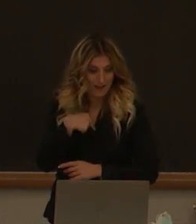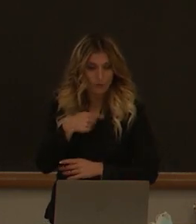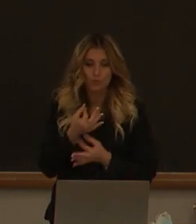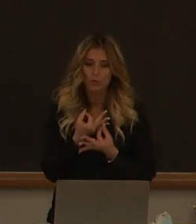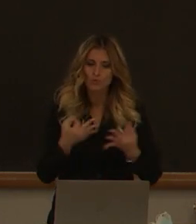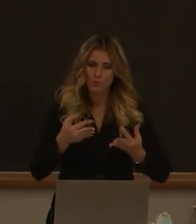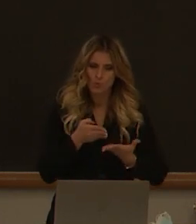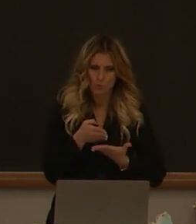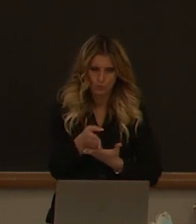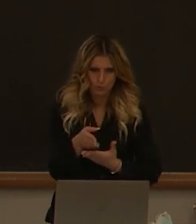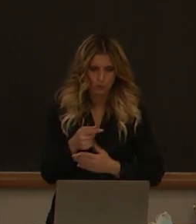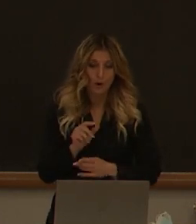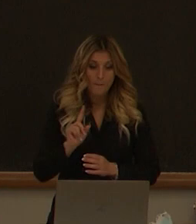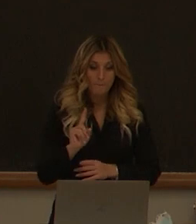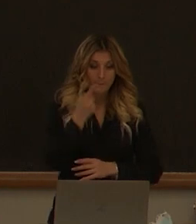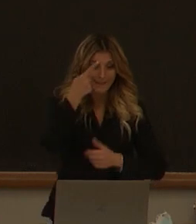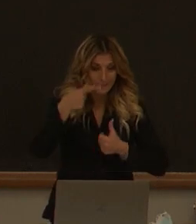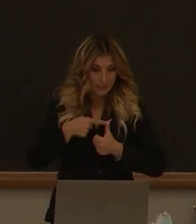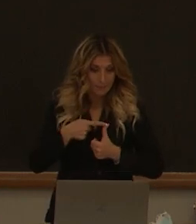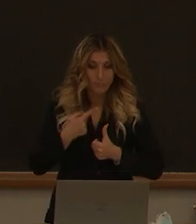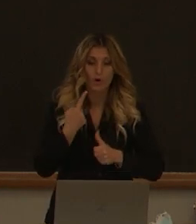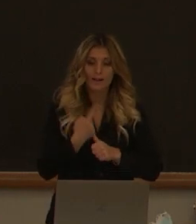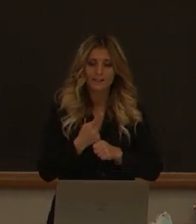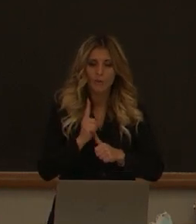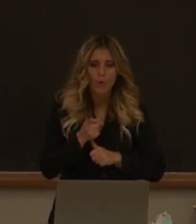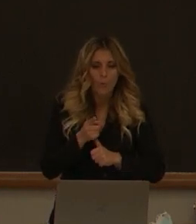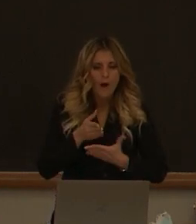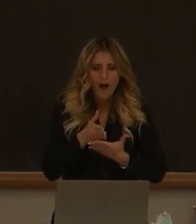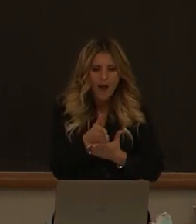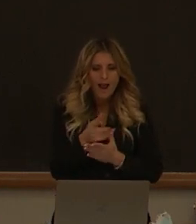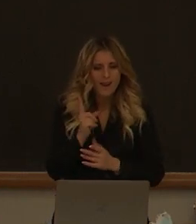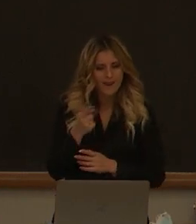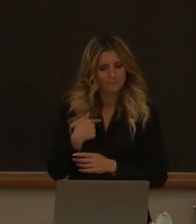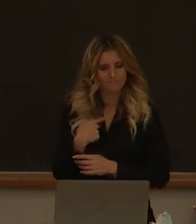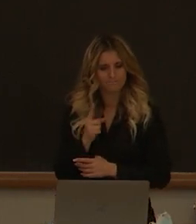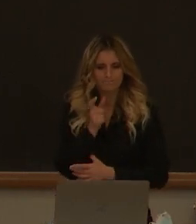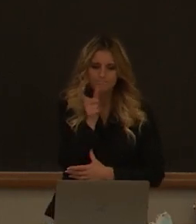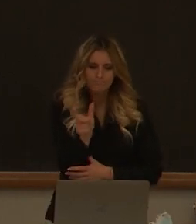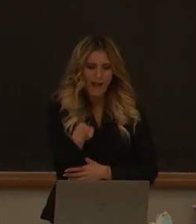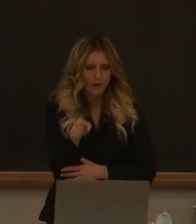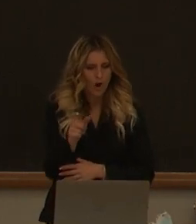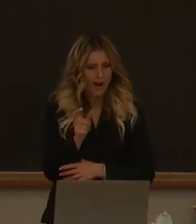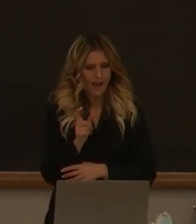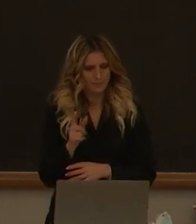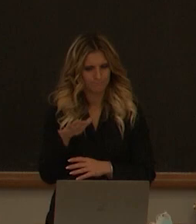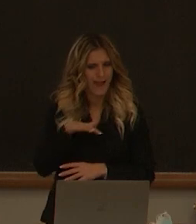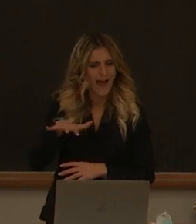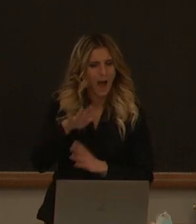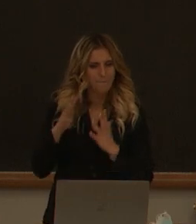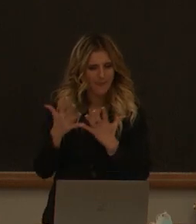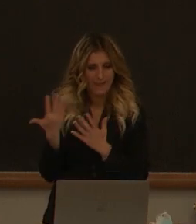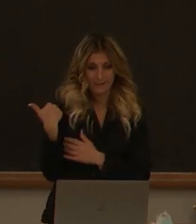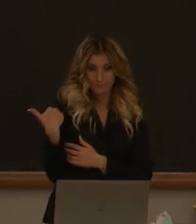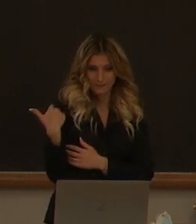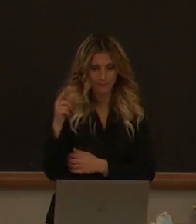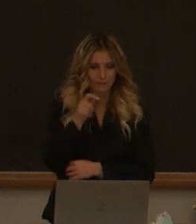giusta direzione. Il primo è quale declinazione al termine ambiente io darò in questo contesto. Cioè, prima abbiamo sentito